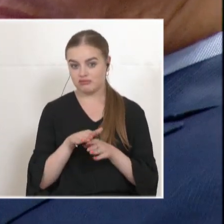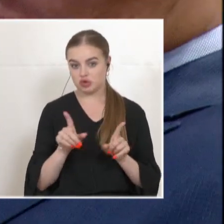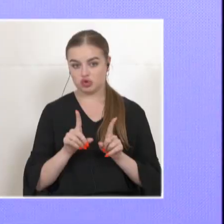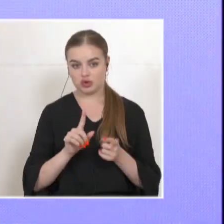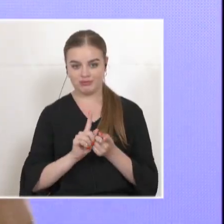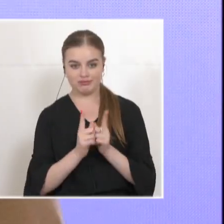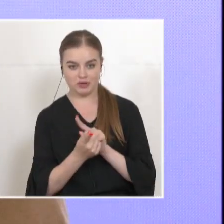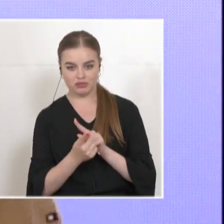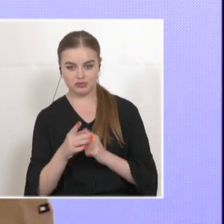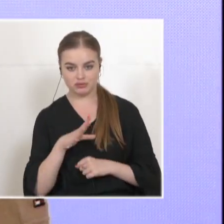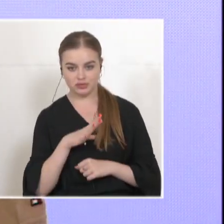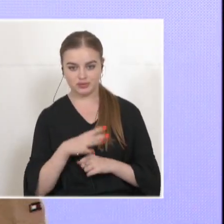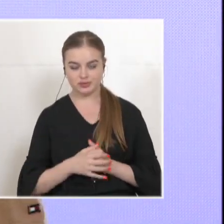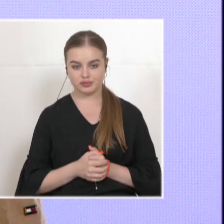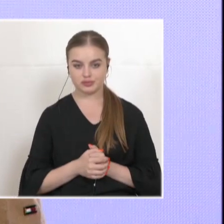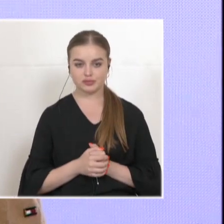вони нас.